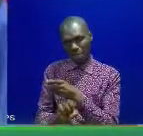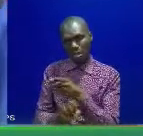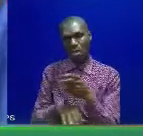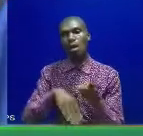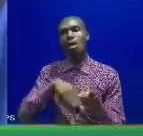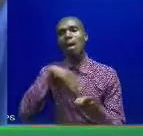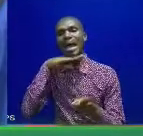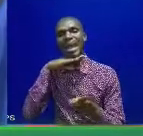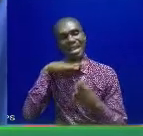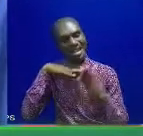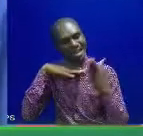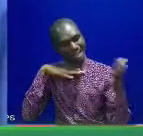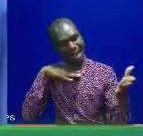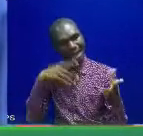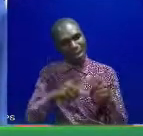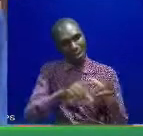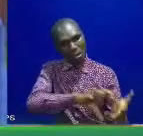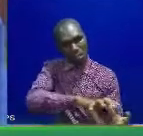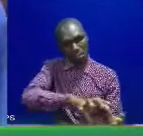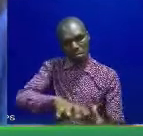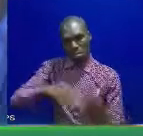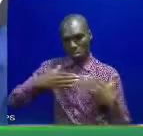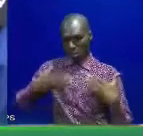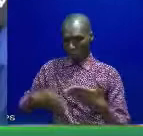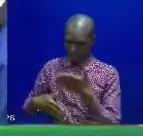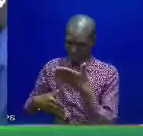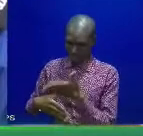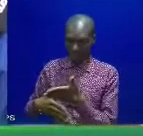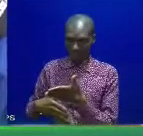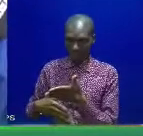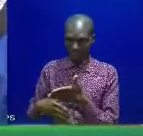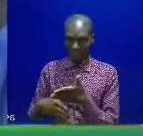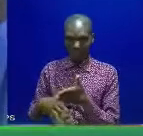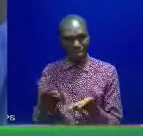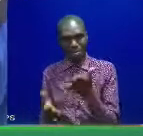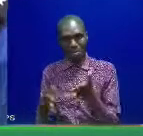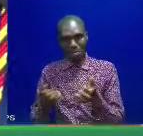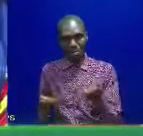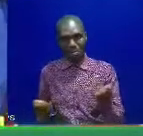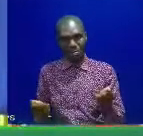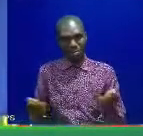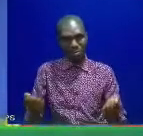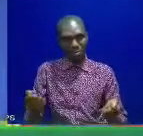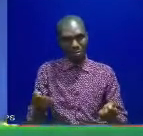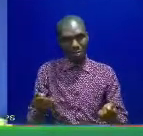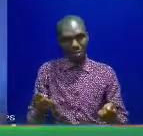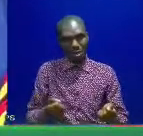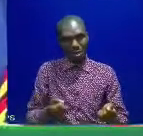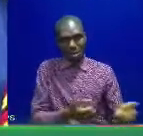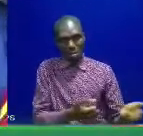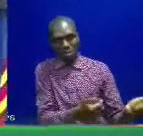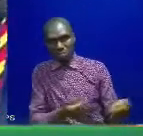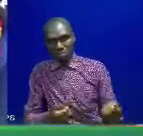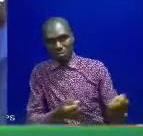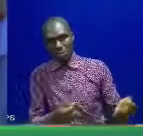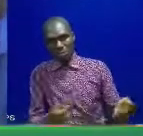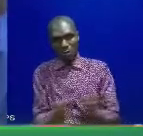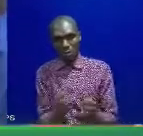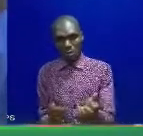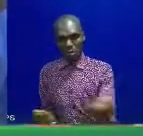hapa kwa sababu nimeona hata gari ni kama walikuja na gari wamefurutwa mpaka kwa fence ndio wamefungwa kamba